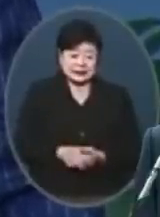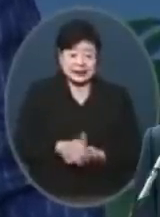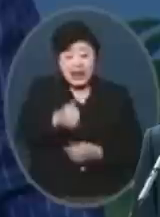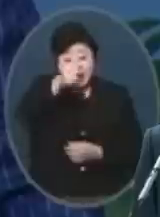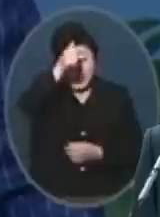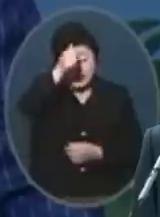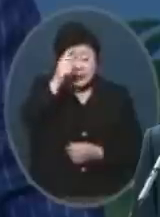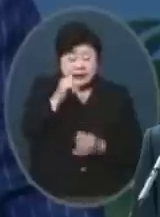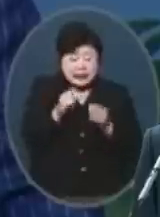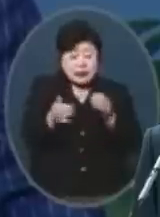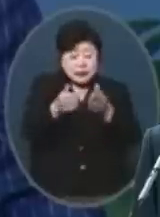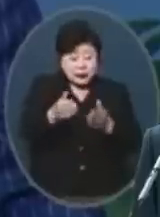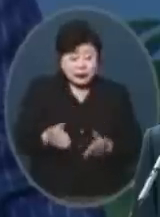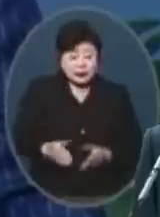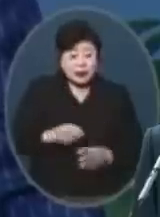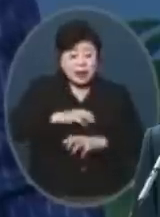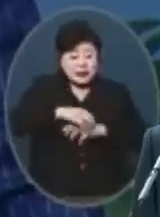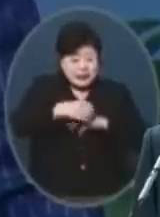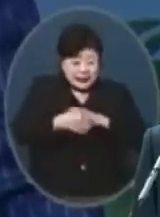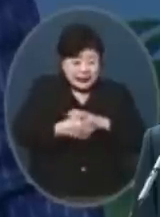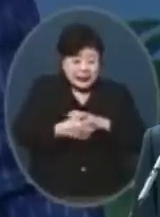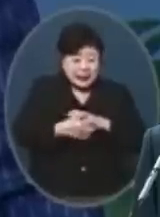아담 한 사람을 통해서 온 세계